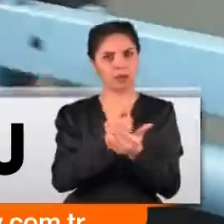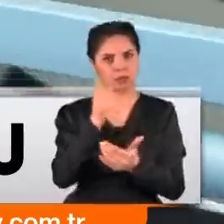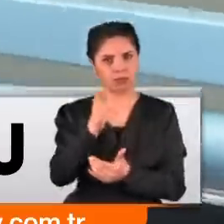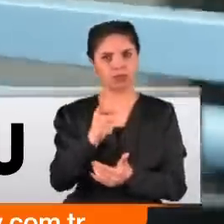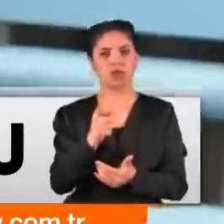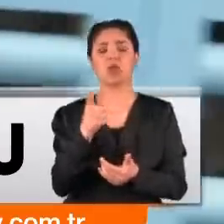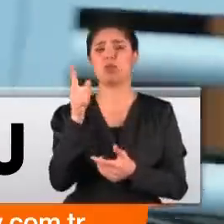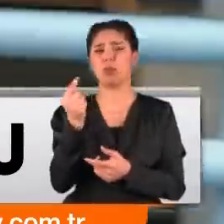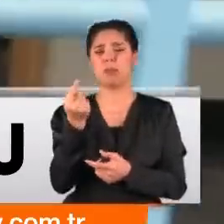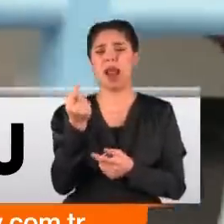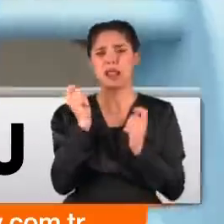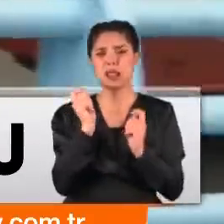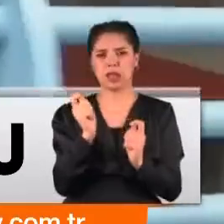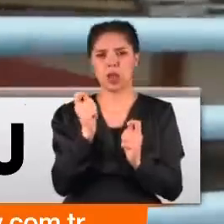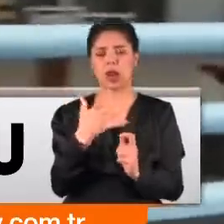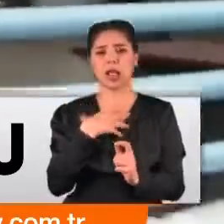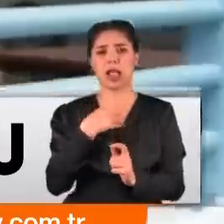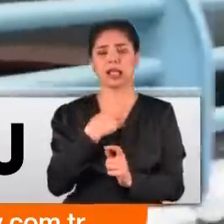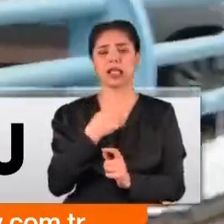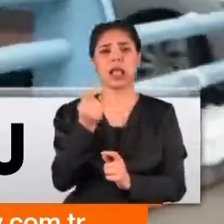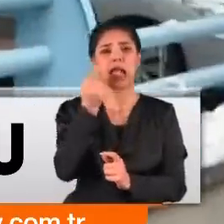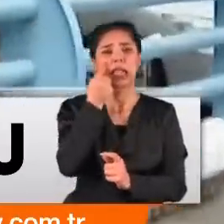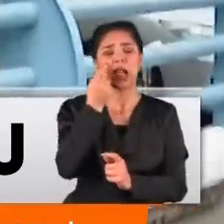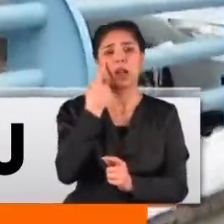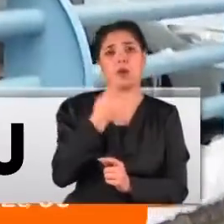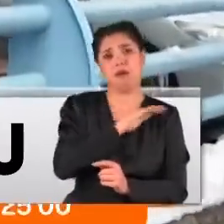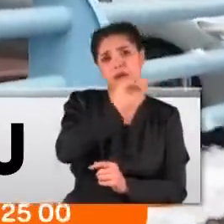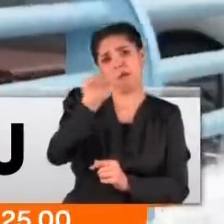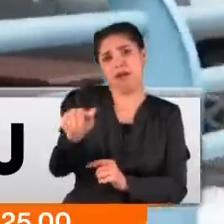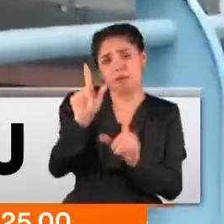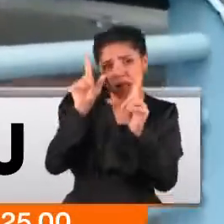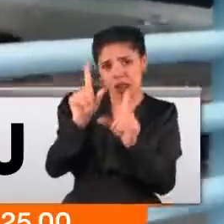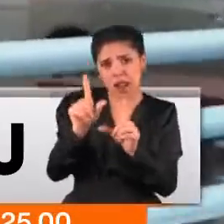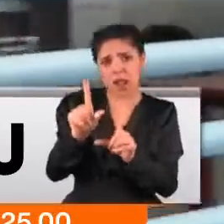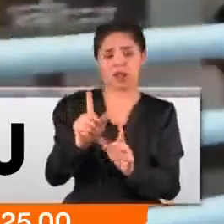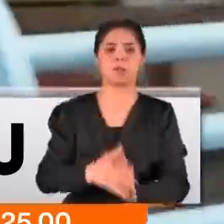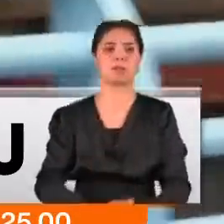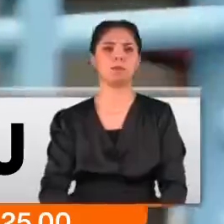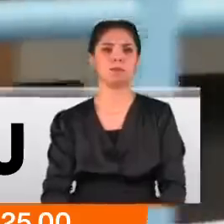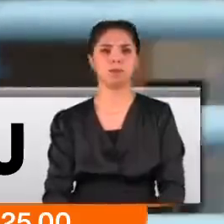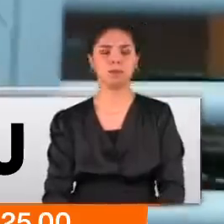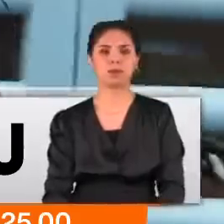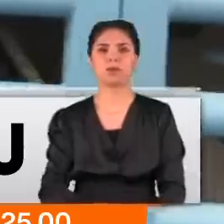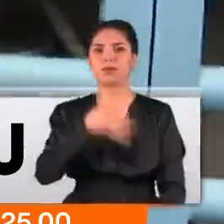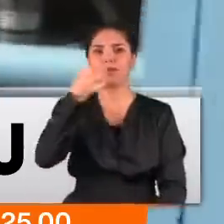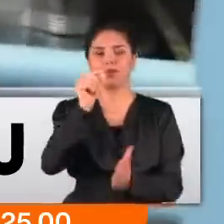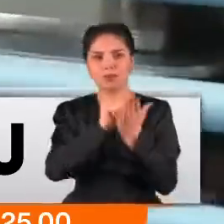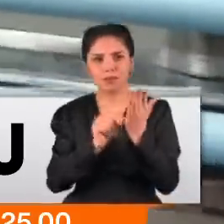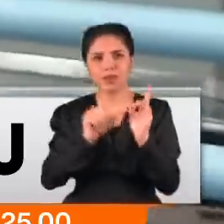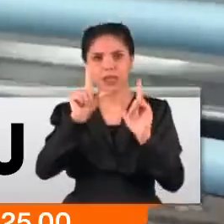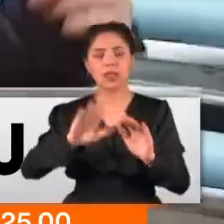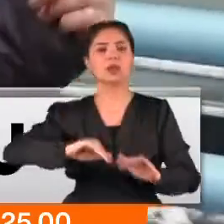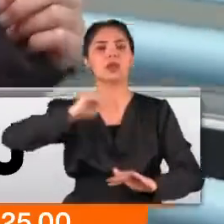enzahmetli ise Çünkü bunun için bizzat sosyal güvenlik kurumuna gelerek tahsis talep formu dilekçesini alıp doldurmanız